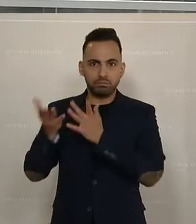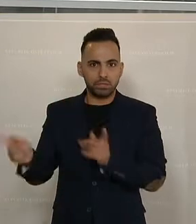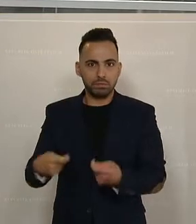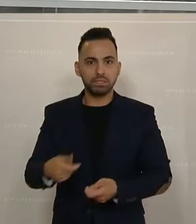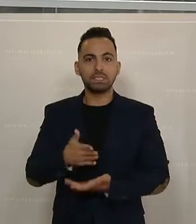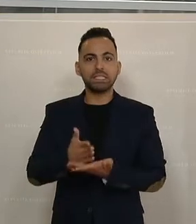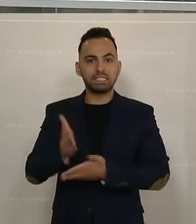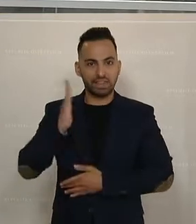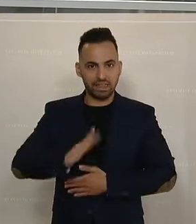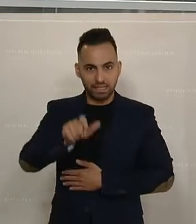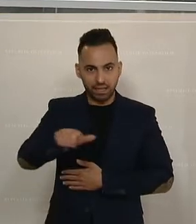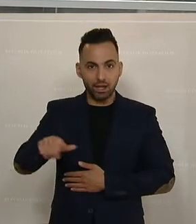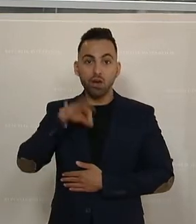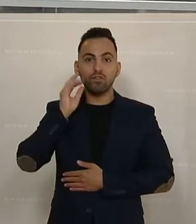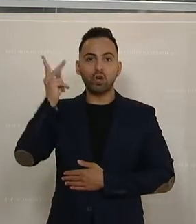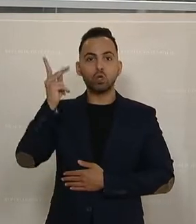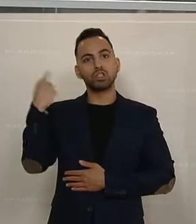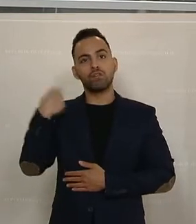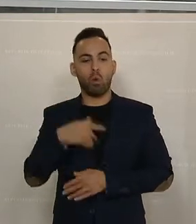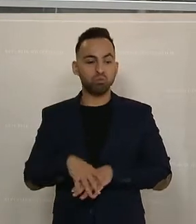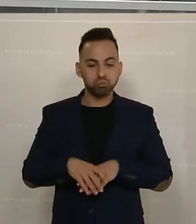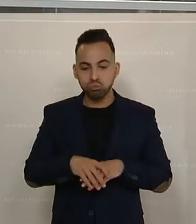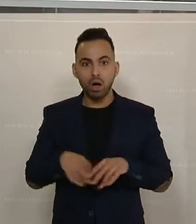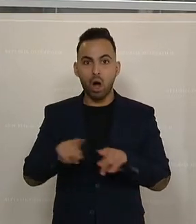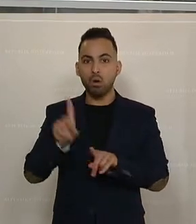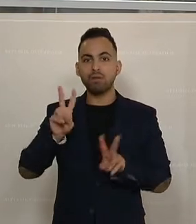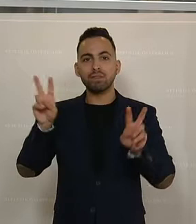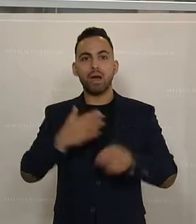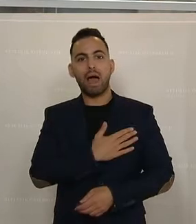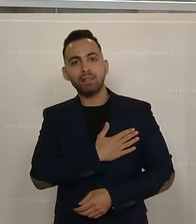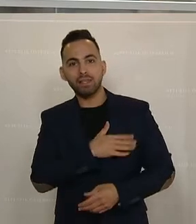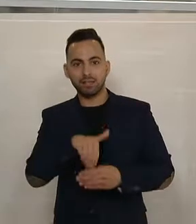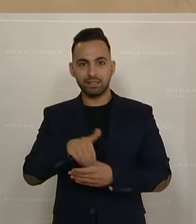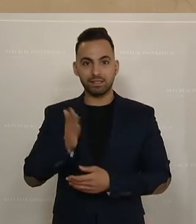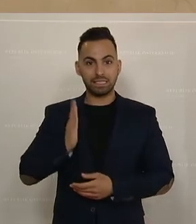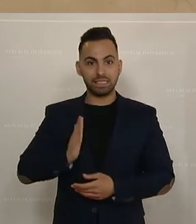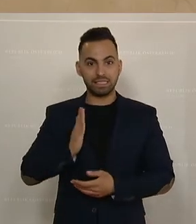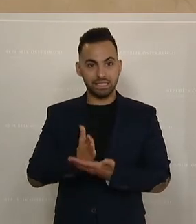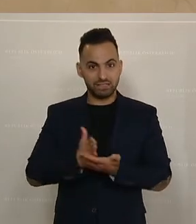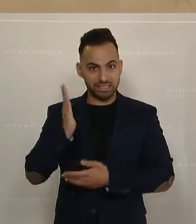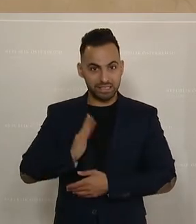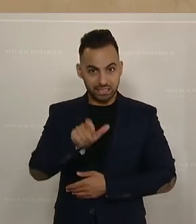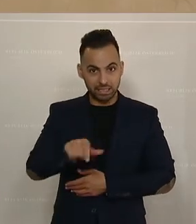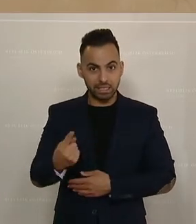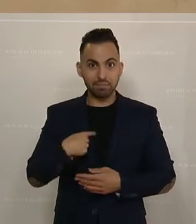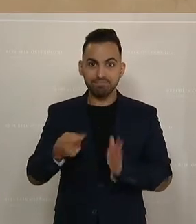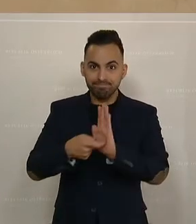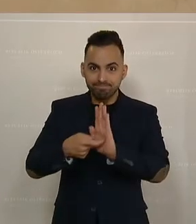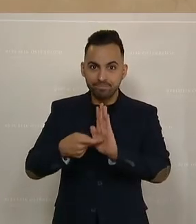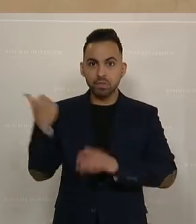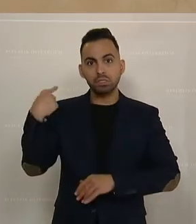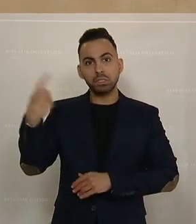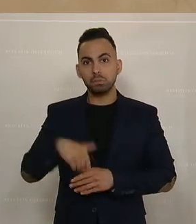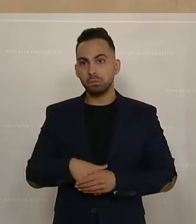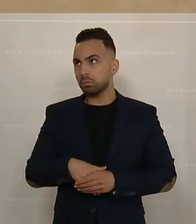von der frau köstlinger weil sie gerade bei diesen anliegen die die zivildiener so massiv beschäftigt haben denn eigentlich fast